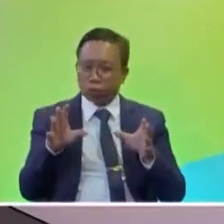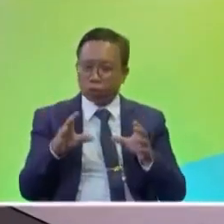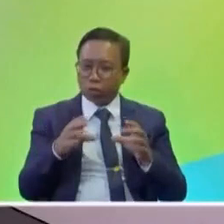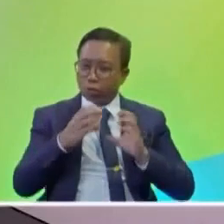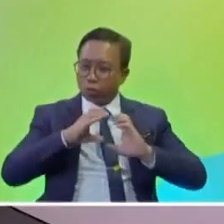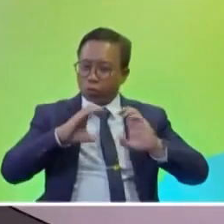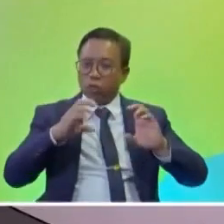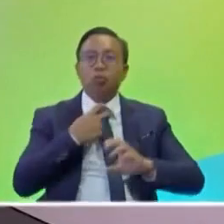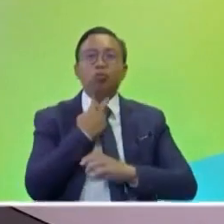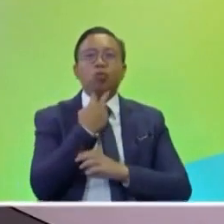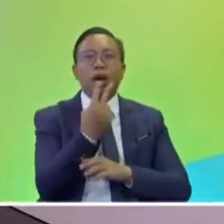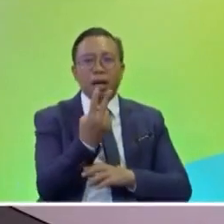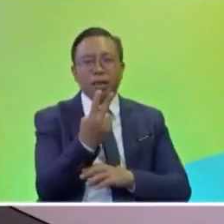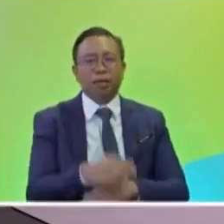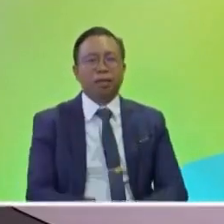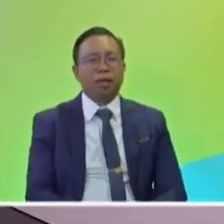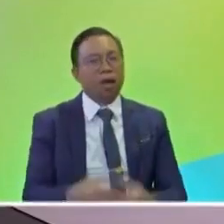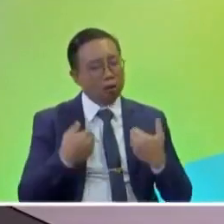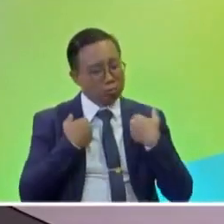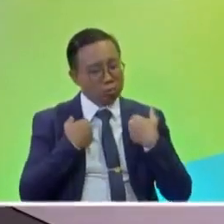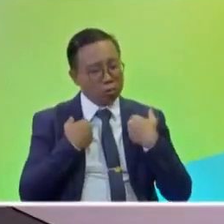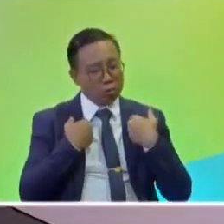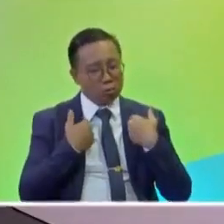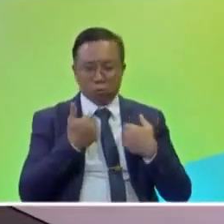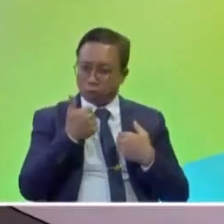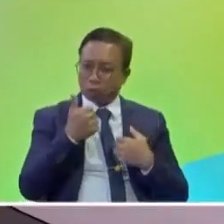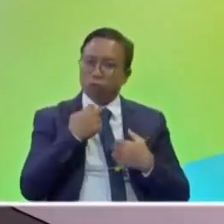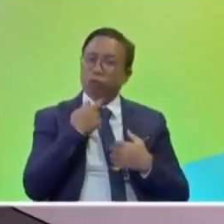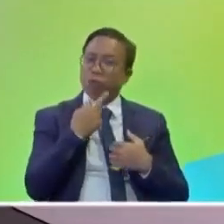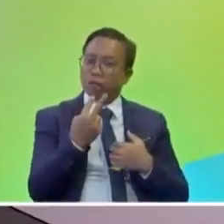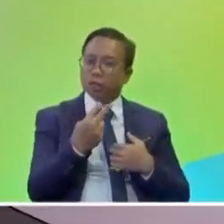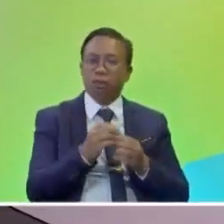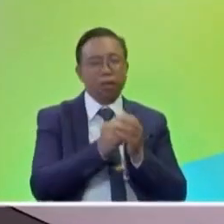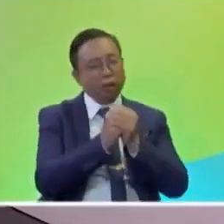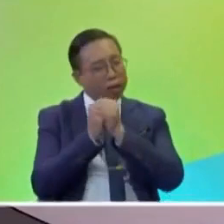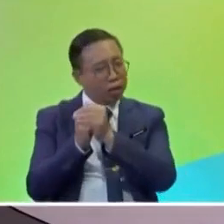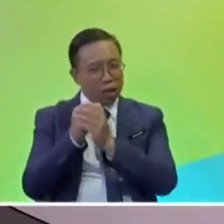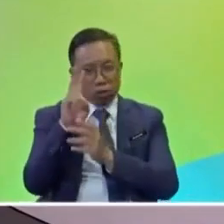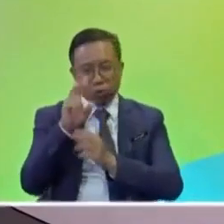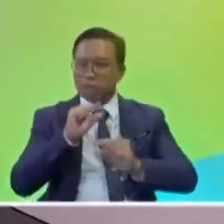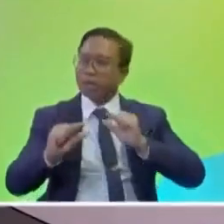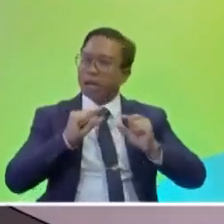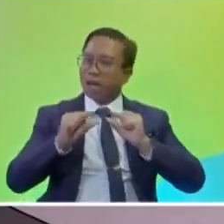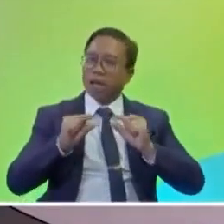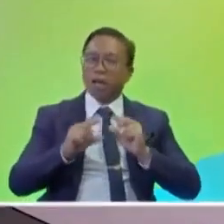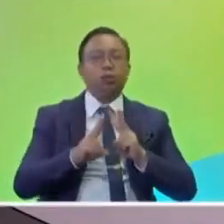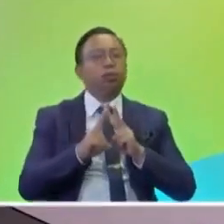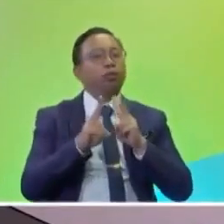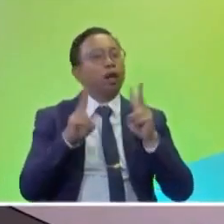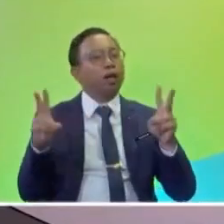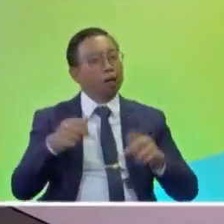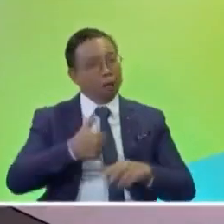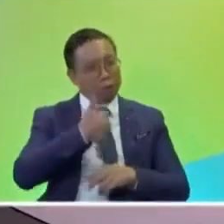suara, betul? suara, ada yang memang power suara, tanya. Kedua, bergerak, tersangatlah